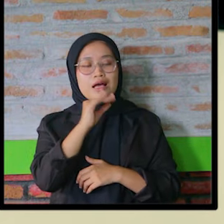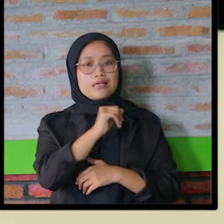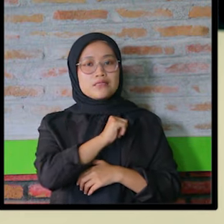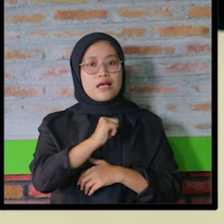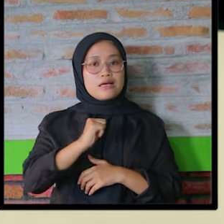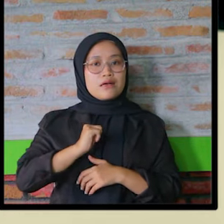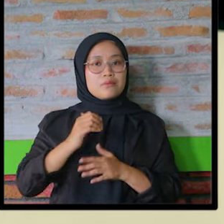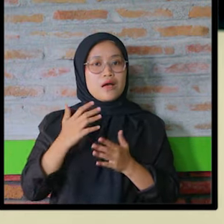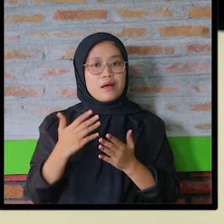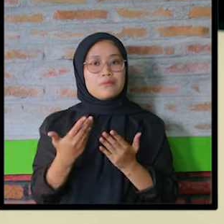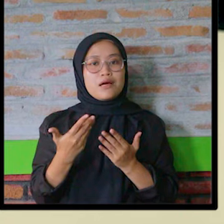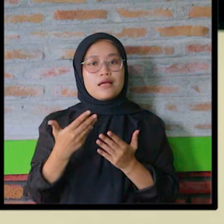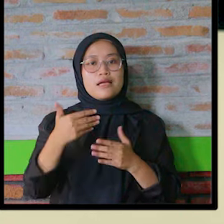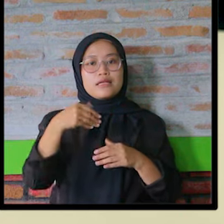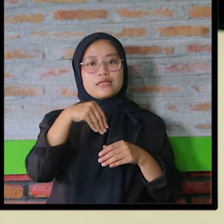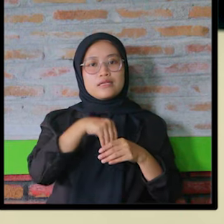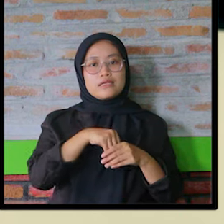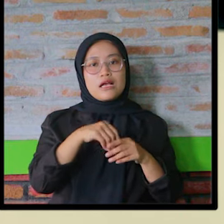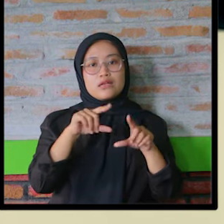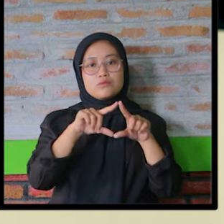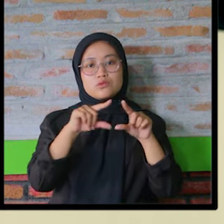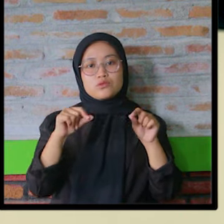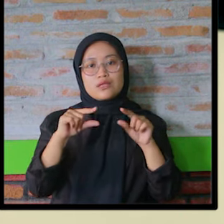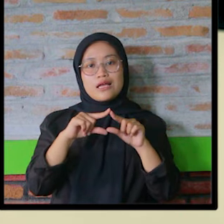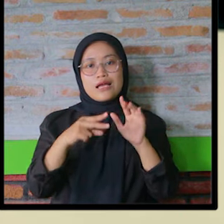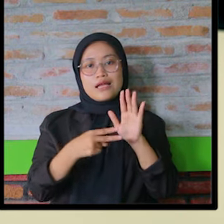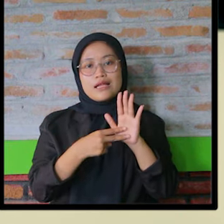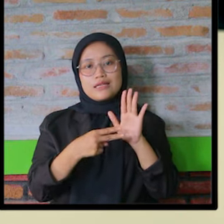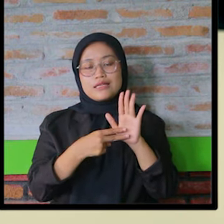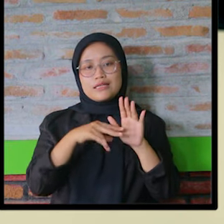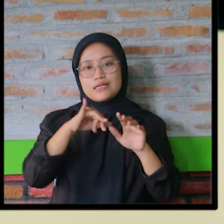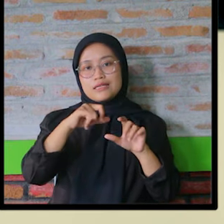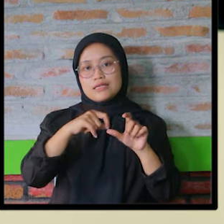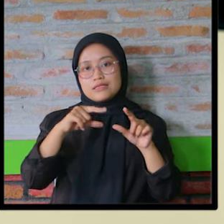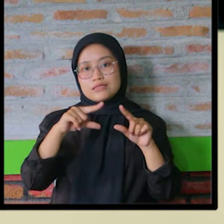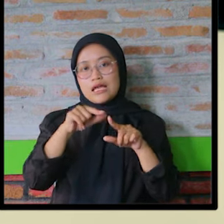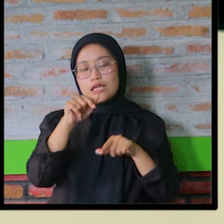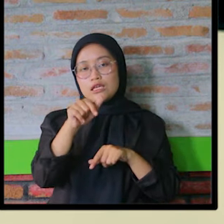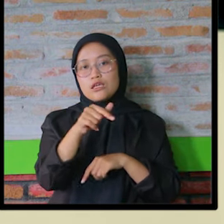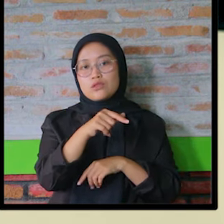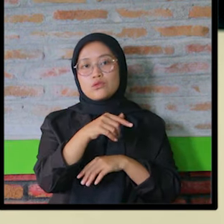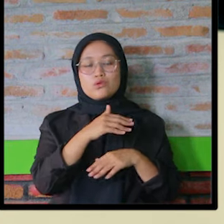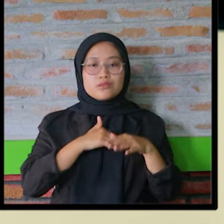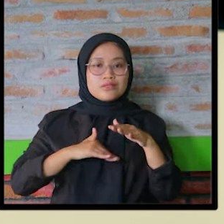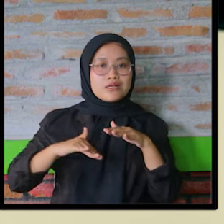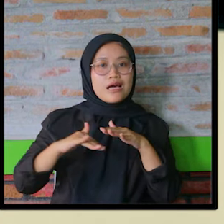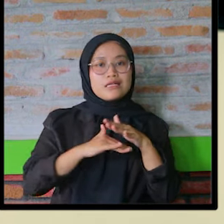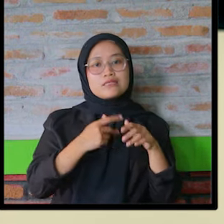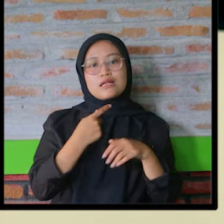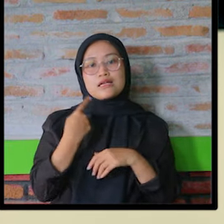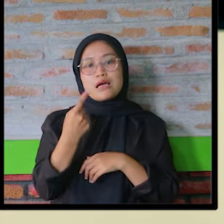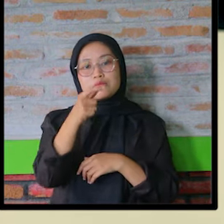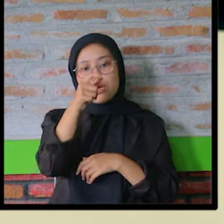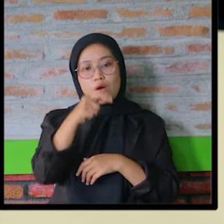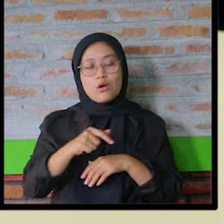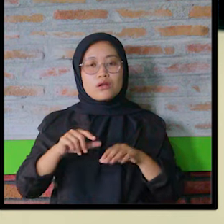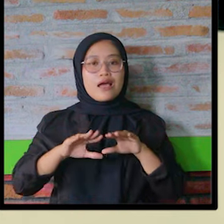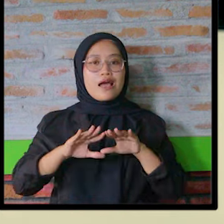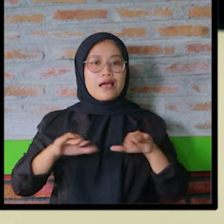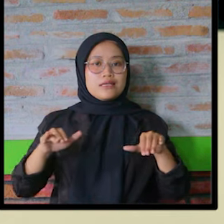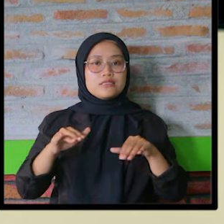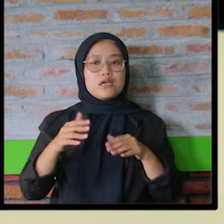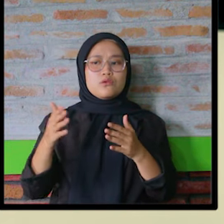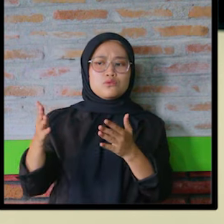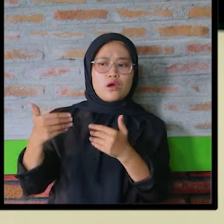dalam surat Annisa ayat 135 itu kan sebagai dasar kami ya sebagai orang Aisiah gitu kan Wahai orang yang beriman Jadilah